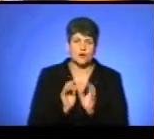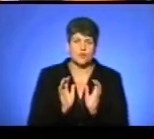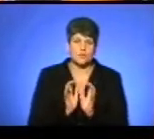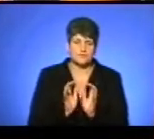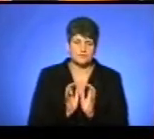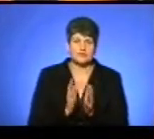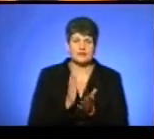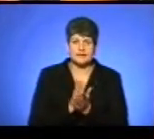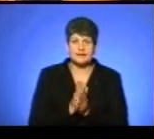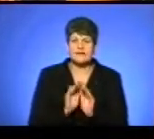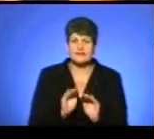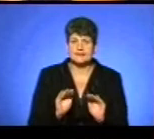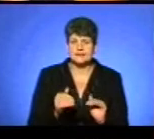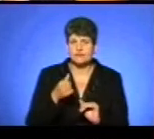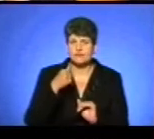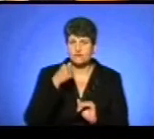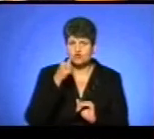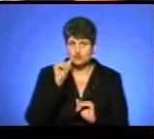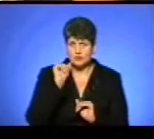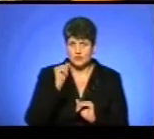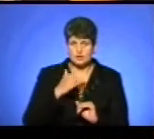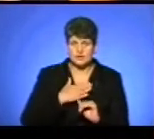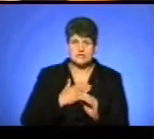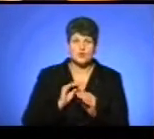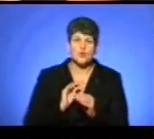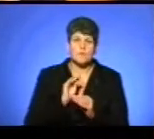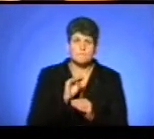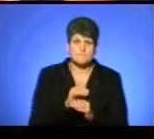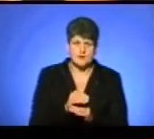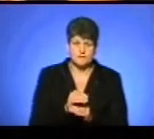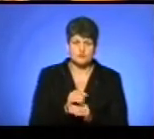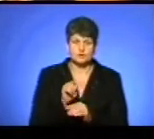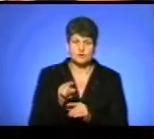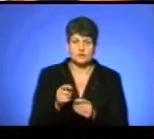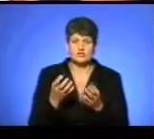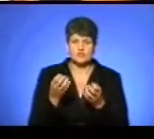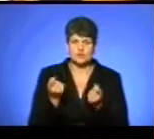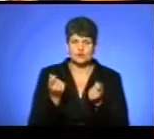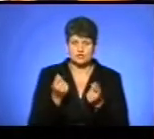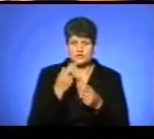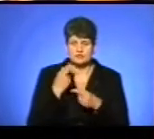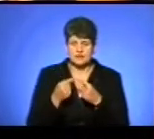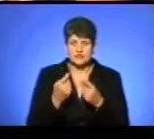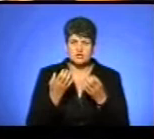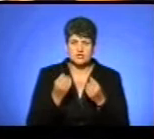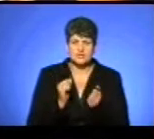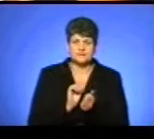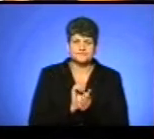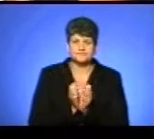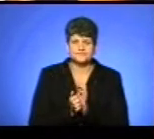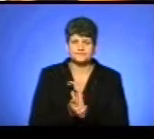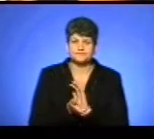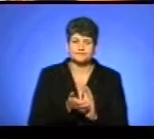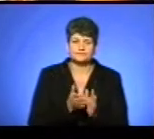діти, які вчора тільки до нас додавалися, і до них трошки ще звикаємо, між собою ще протираємося.